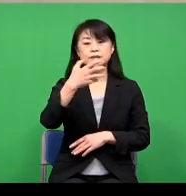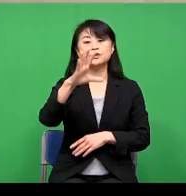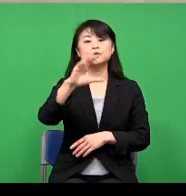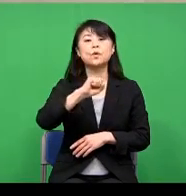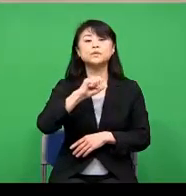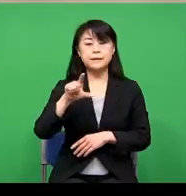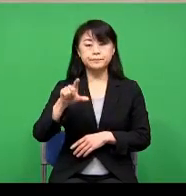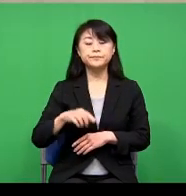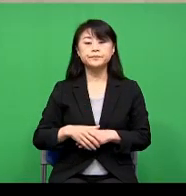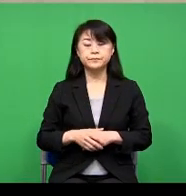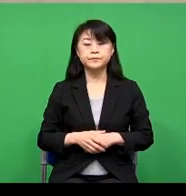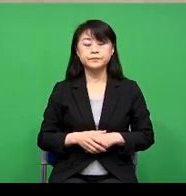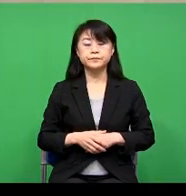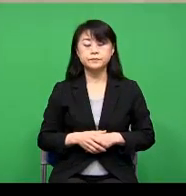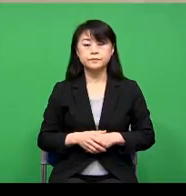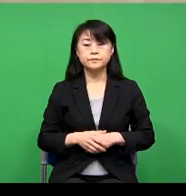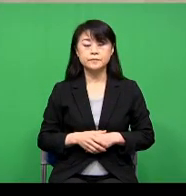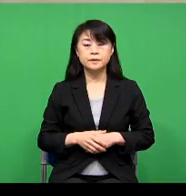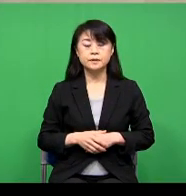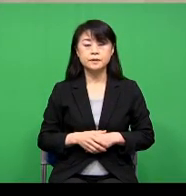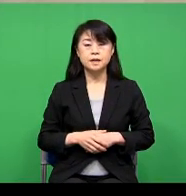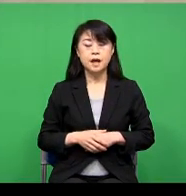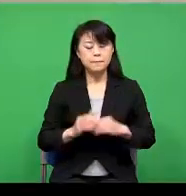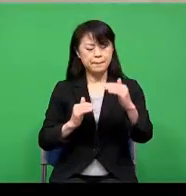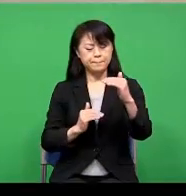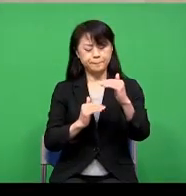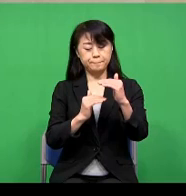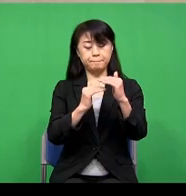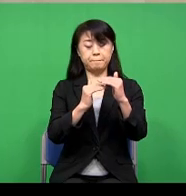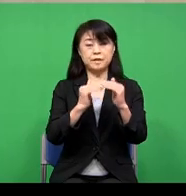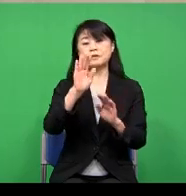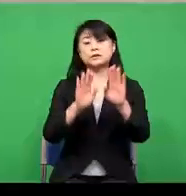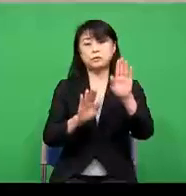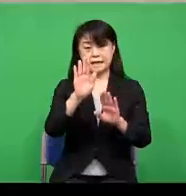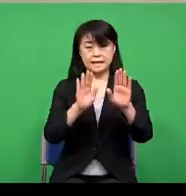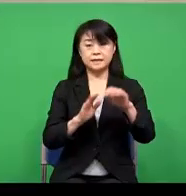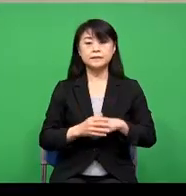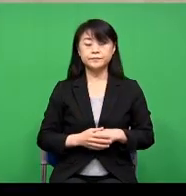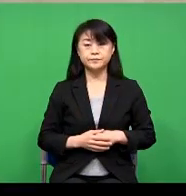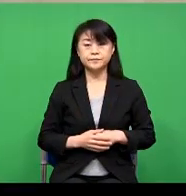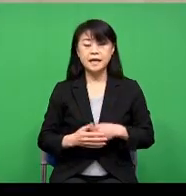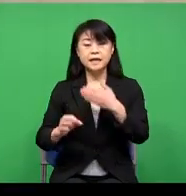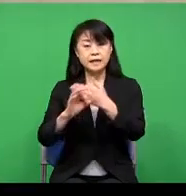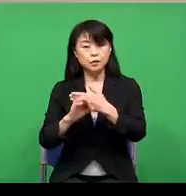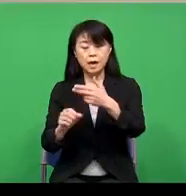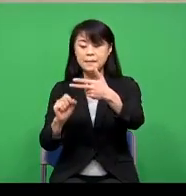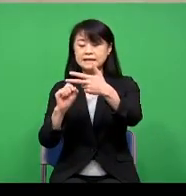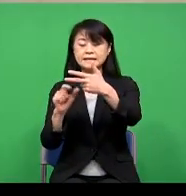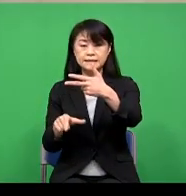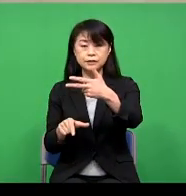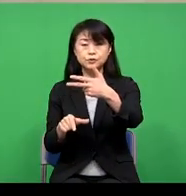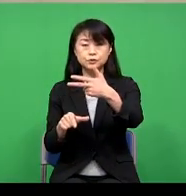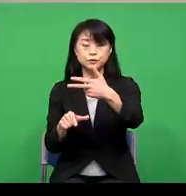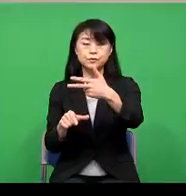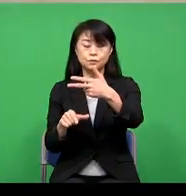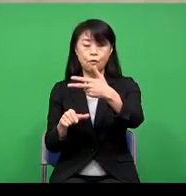ね、一件だいたい1750万円ぐらいの融資をしているわけですね。で、だいたいそれで